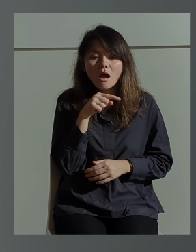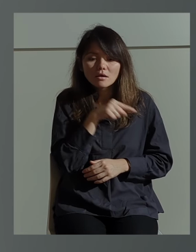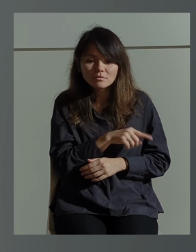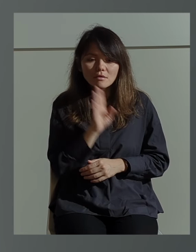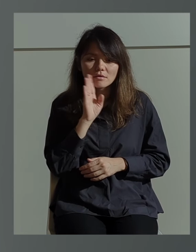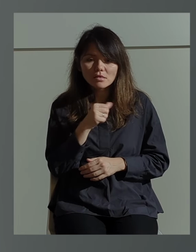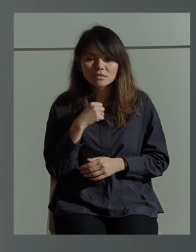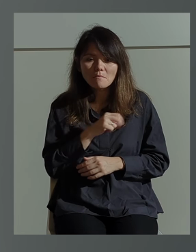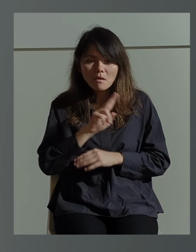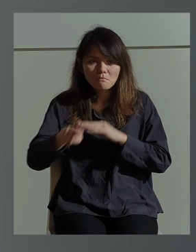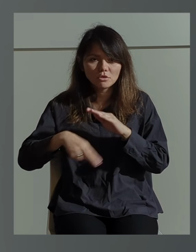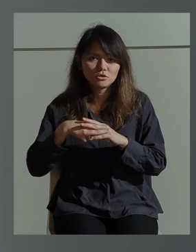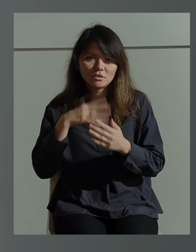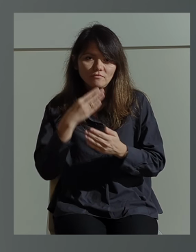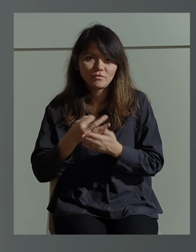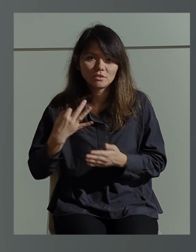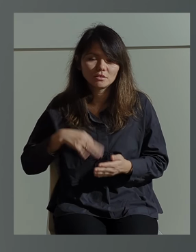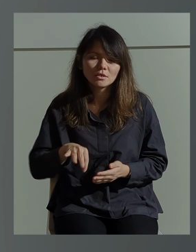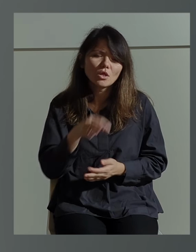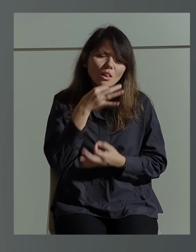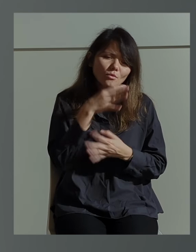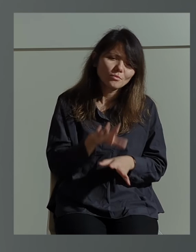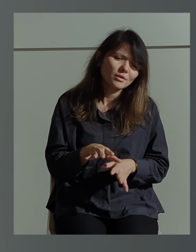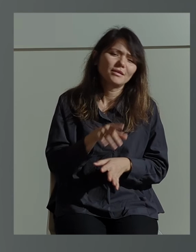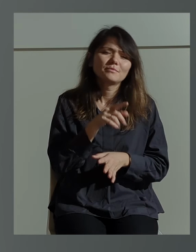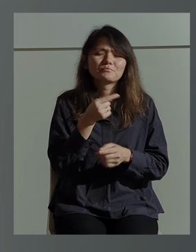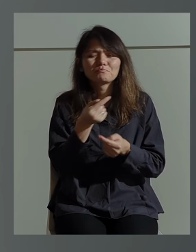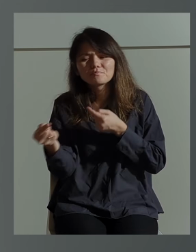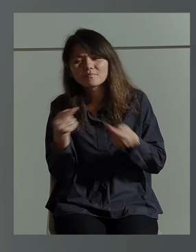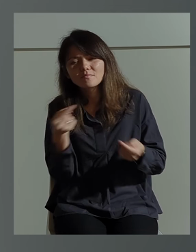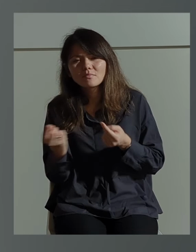любые её претензии Какими бы они не были